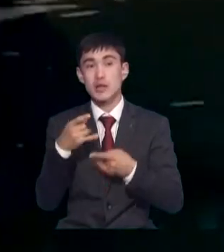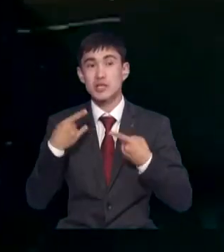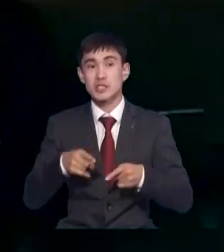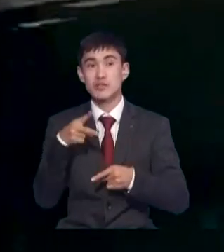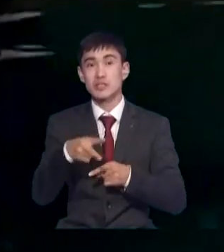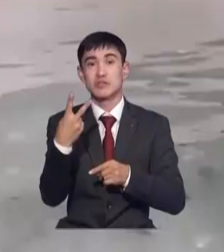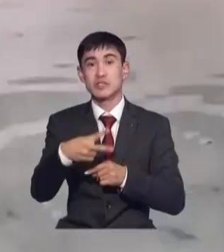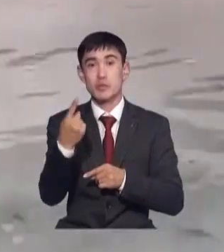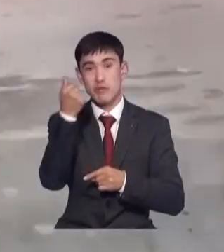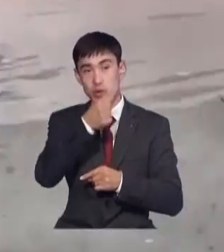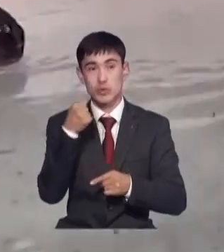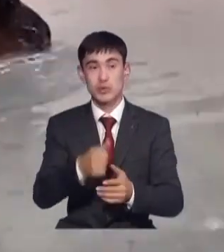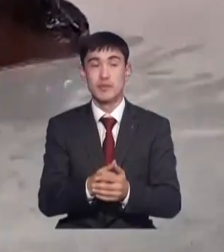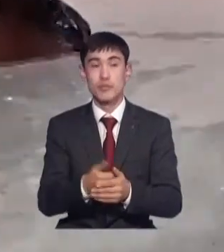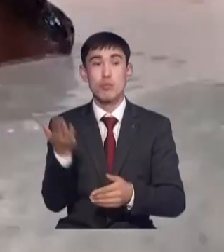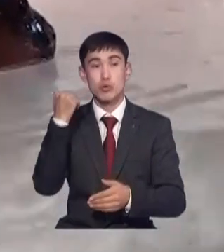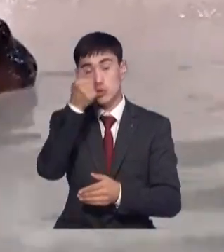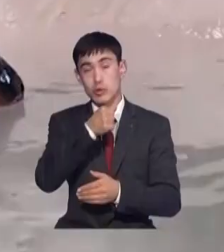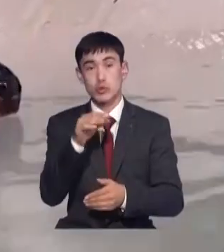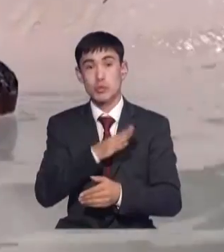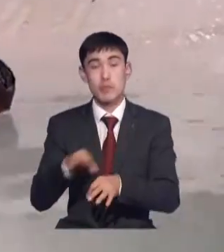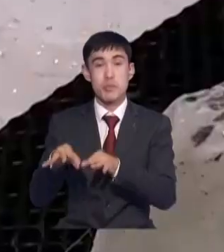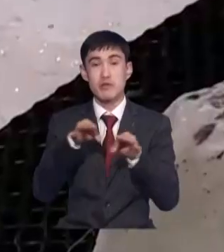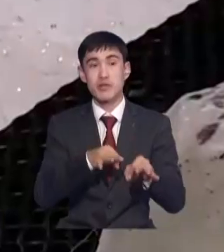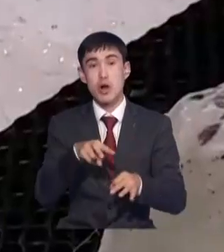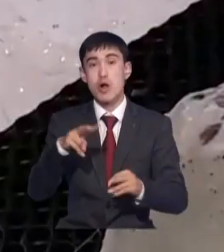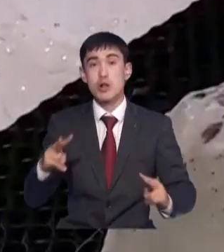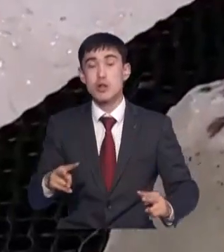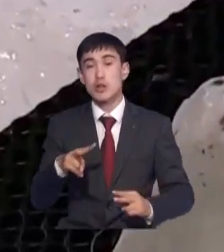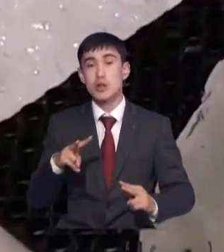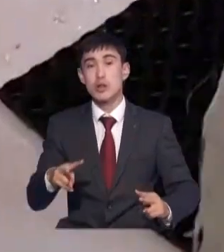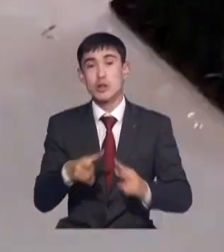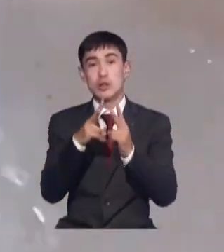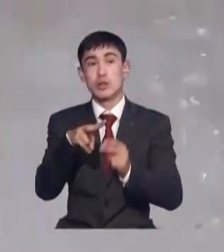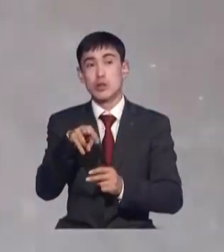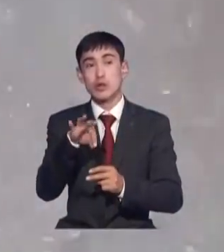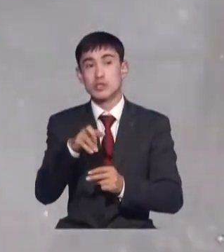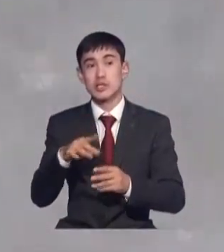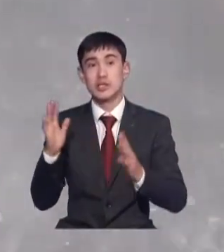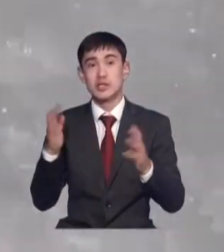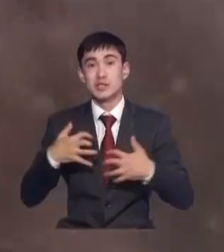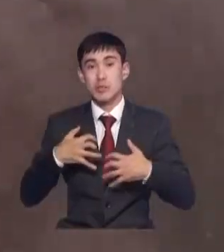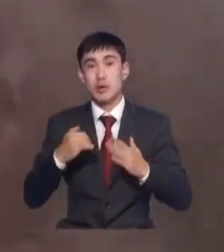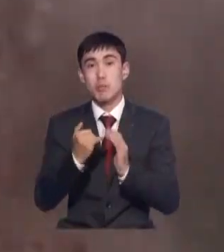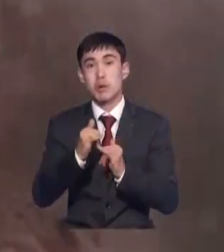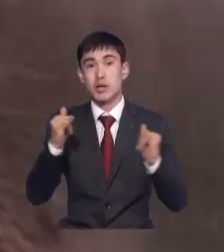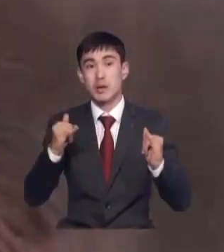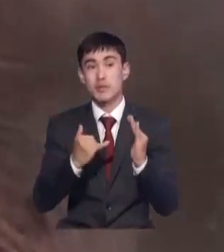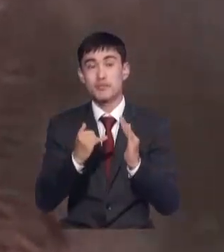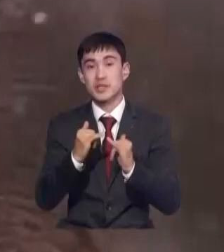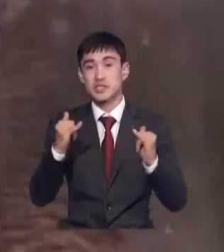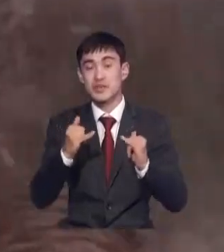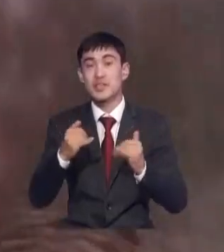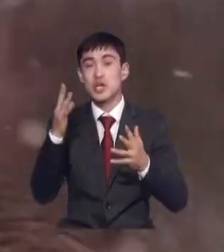в 2021 году. Но в прошлом году была переведена в лондонский зоопарк в рамках европейской программы разведения исчезающих видов.